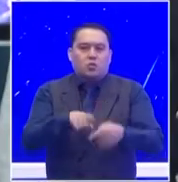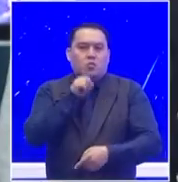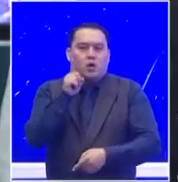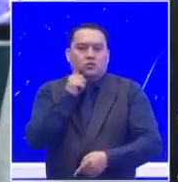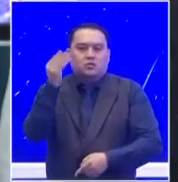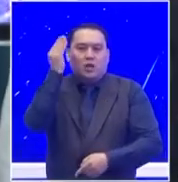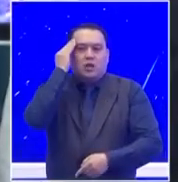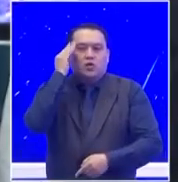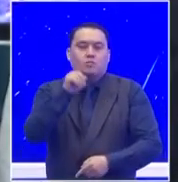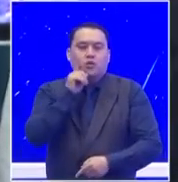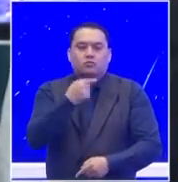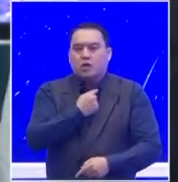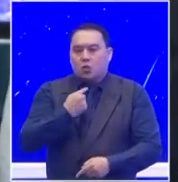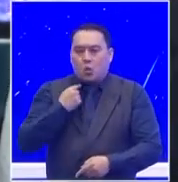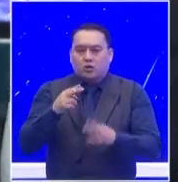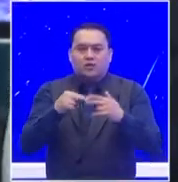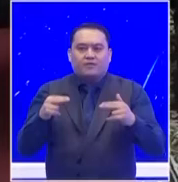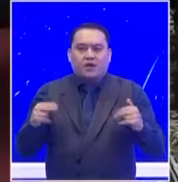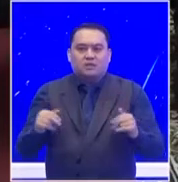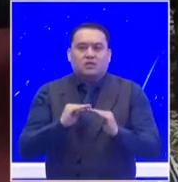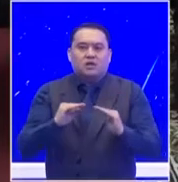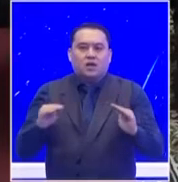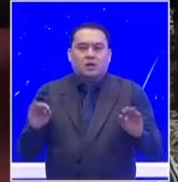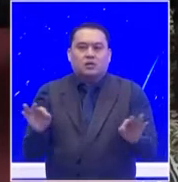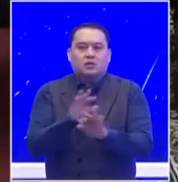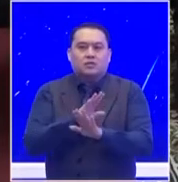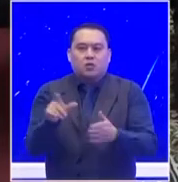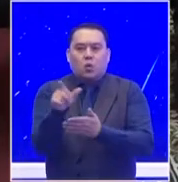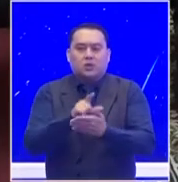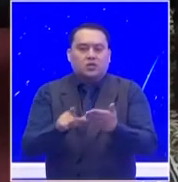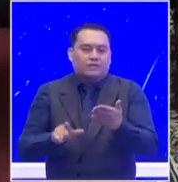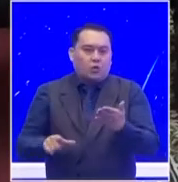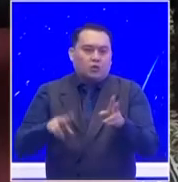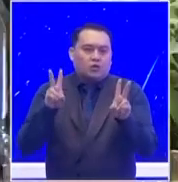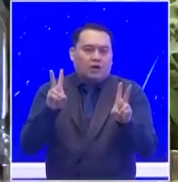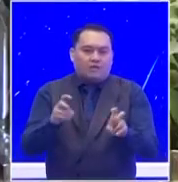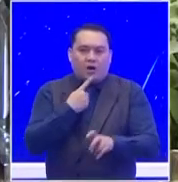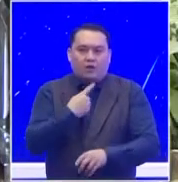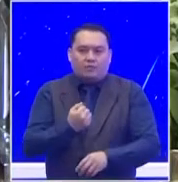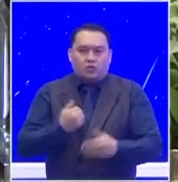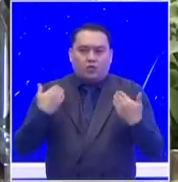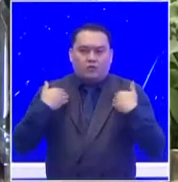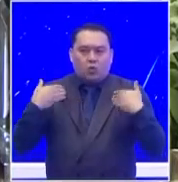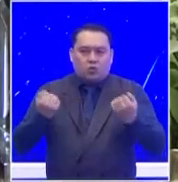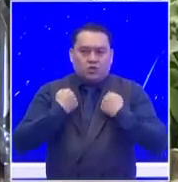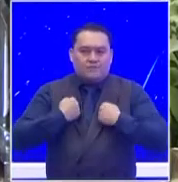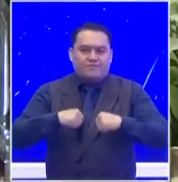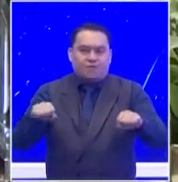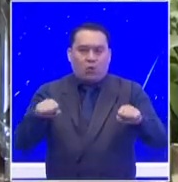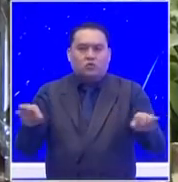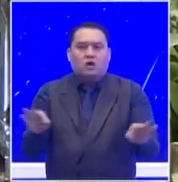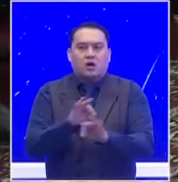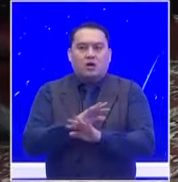очередь, талантливая молодежь Талдыкурганского дворца школьников прочла стихотворные композиции на тему воинской доблести и мужества. А